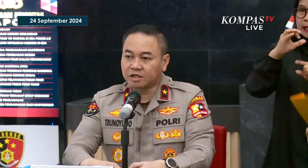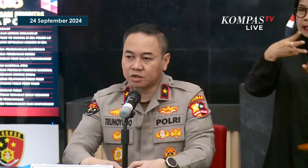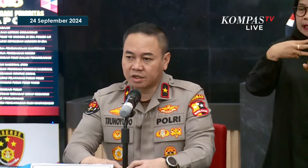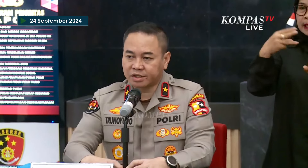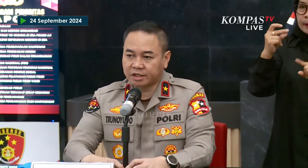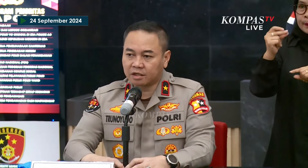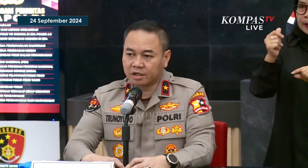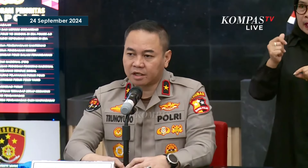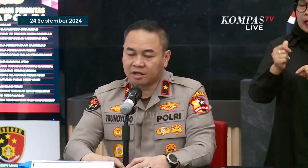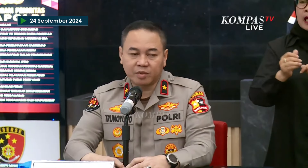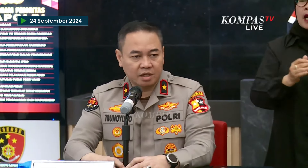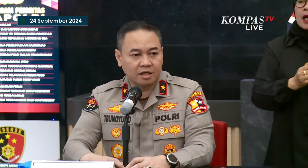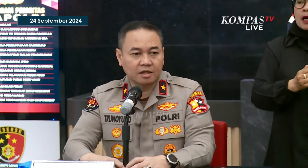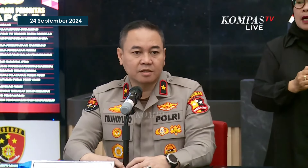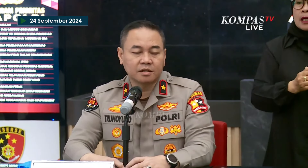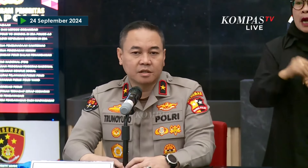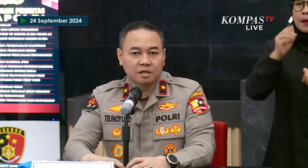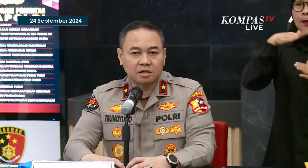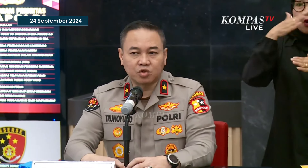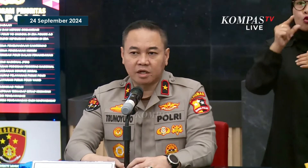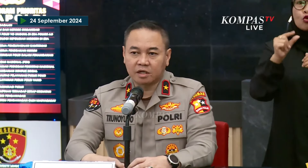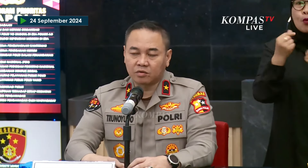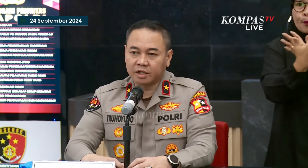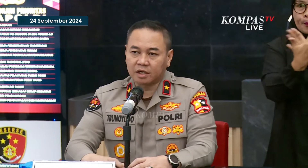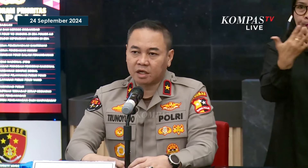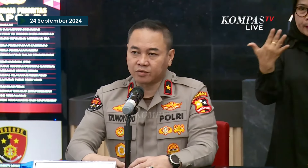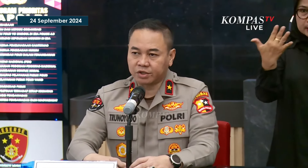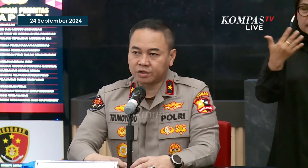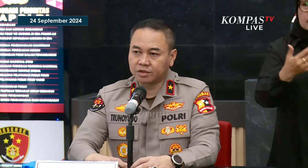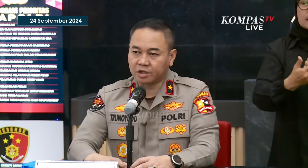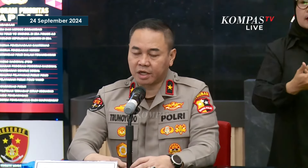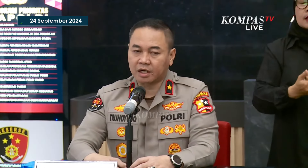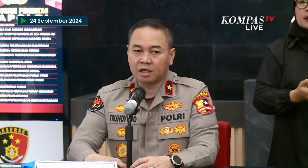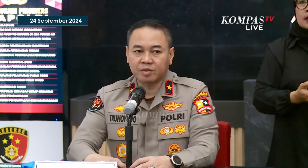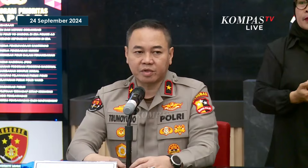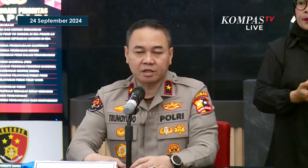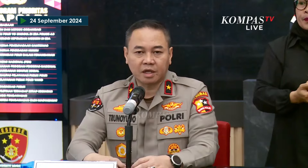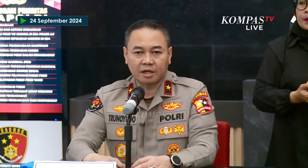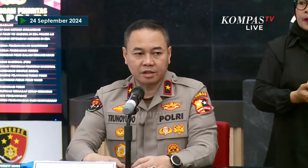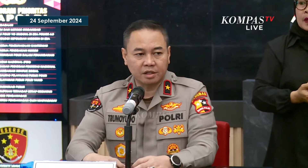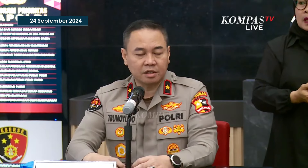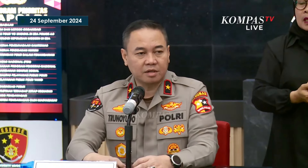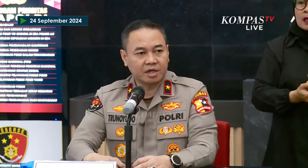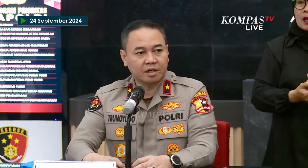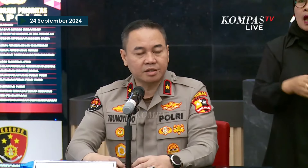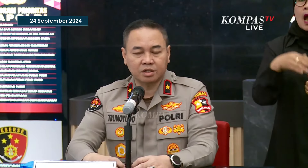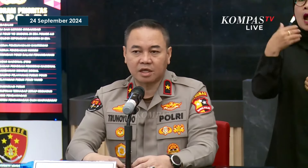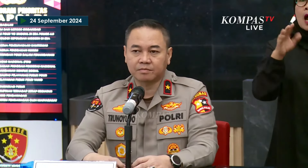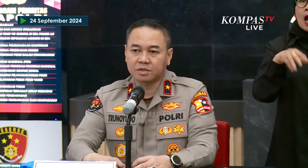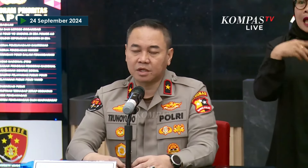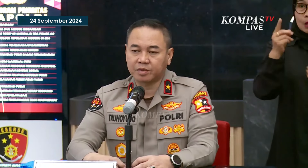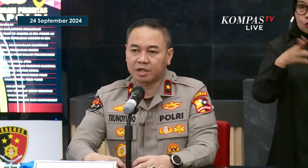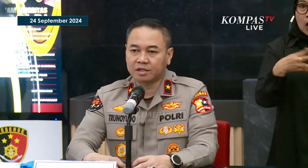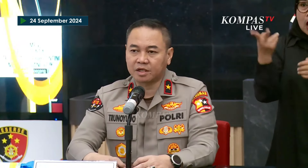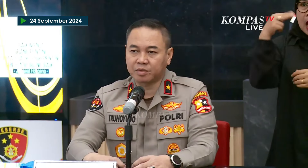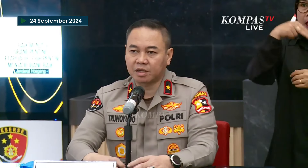dan bisa disosialisasikan oleh rekan-rekan media. Kemudian yang kedua inilah wujud negara, pemerintah hadir dalam menangani